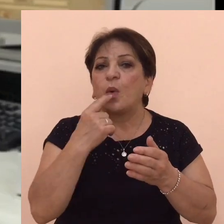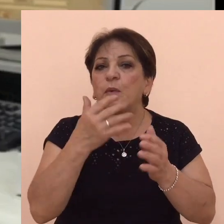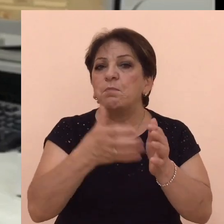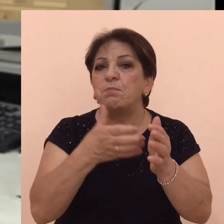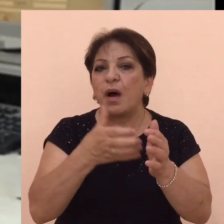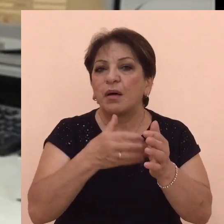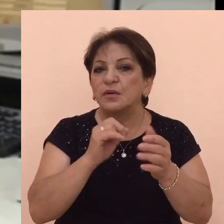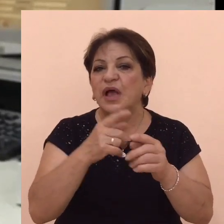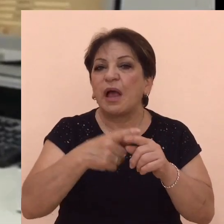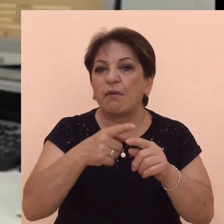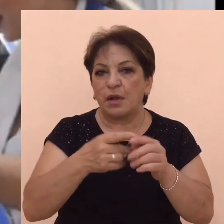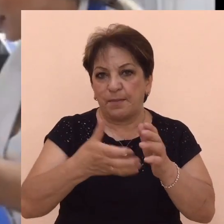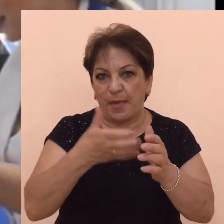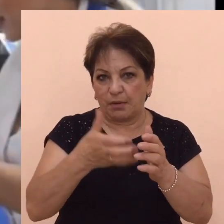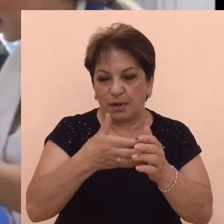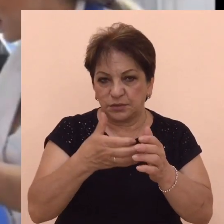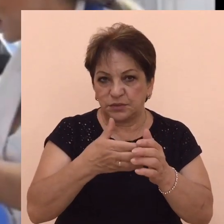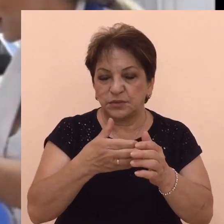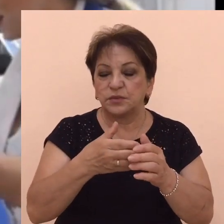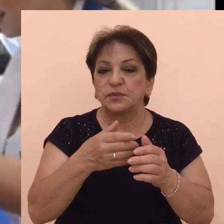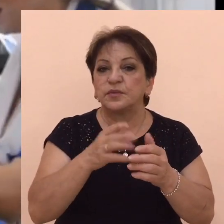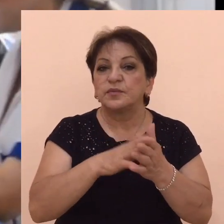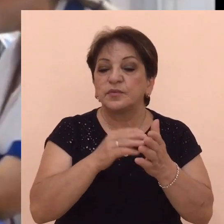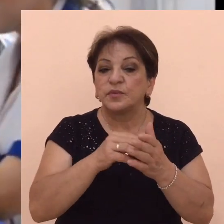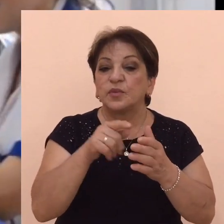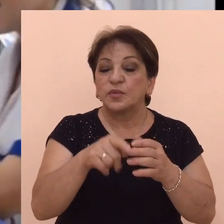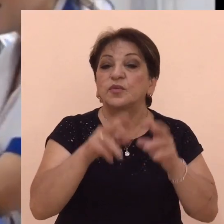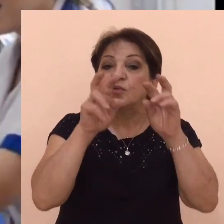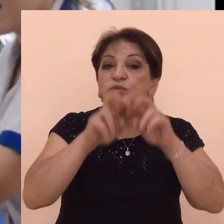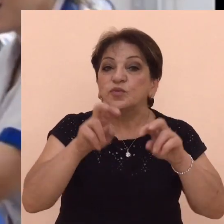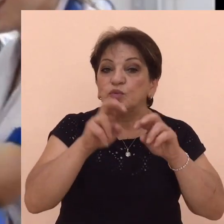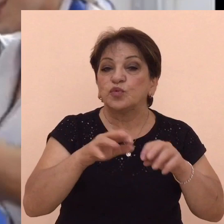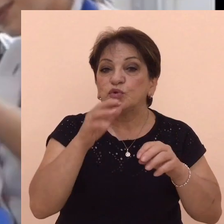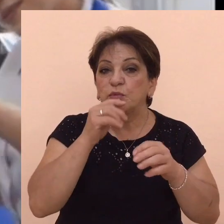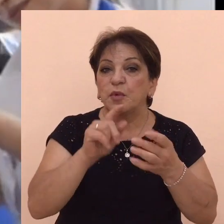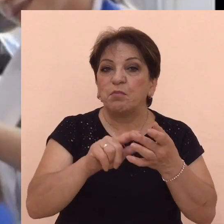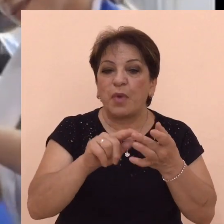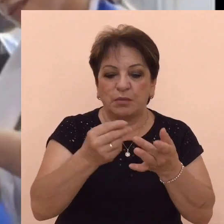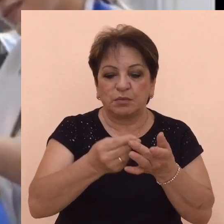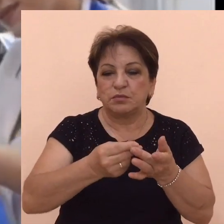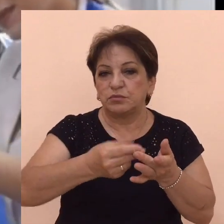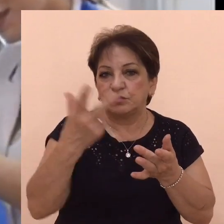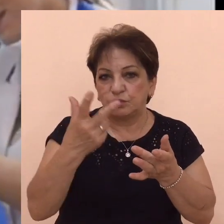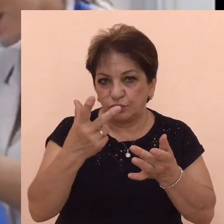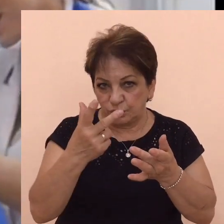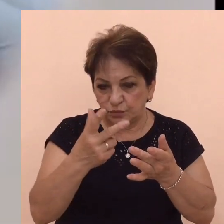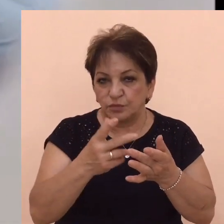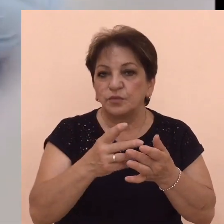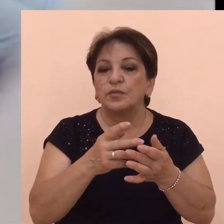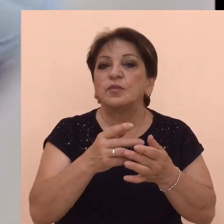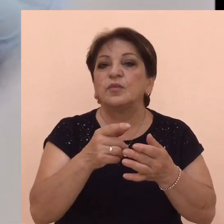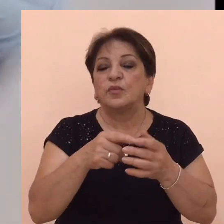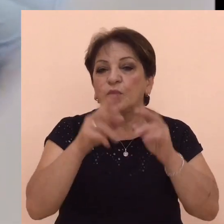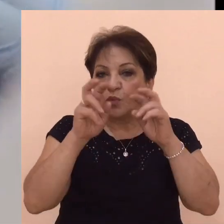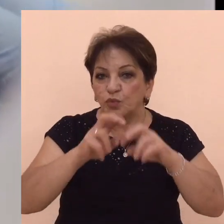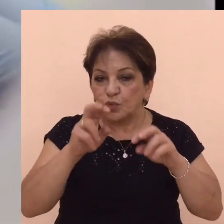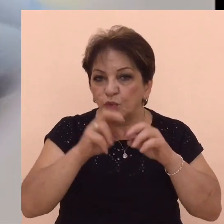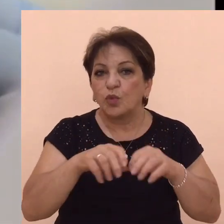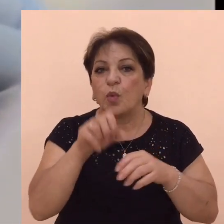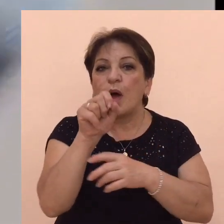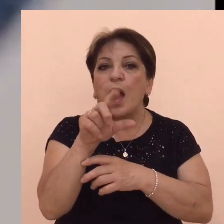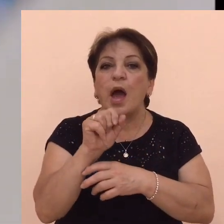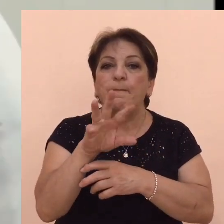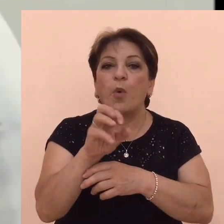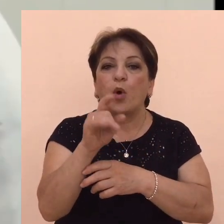երկաթի անբավարարությունը։ Սկրինինգը կատարելու համար փոքրիկի մատի թմբկային մասից վերցվում է արյուն, որոշվում է հեմոգլոբինի մակարդակը